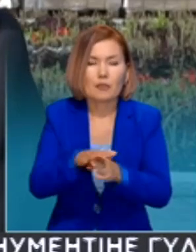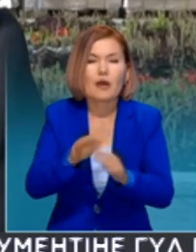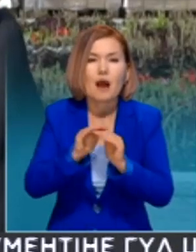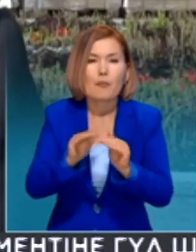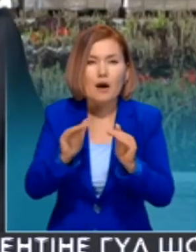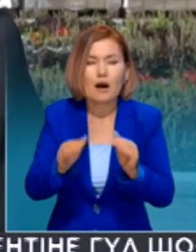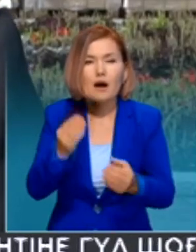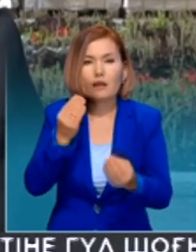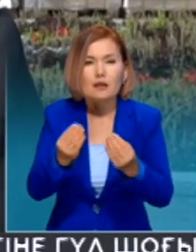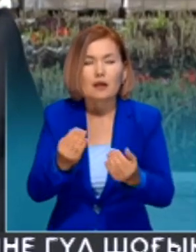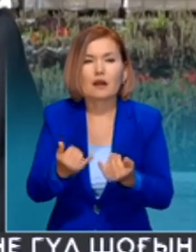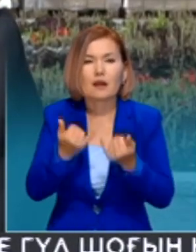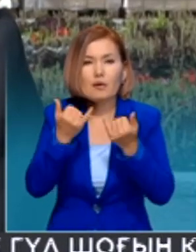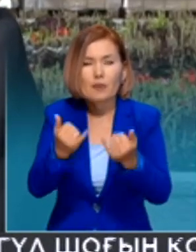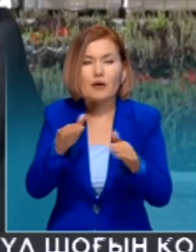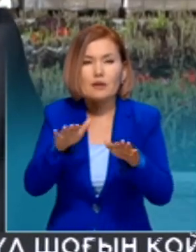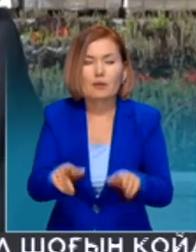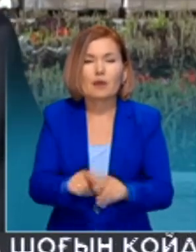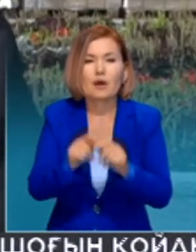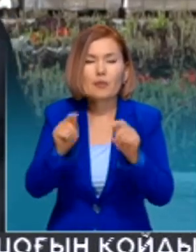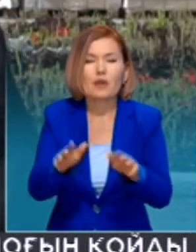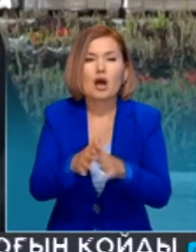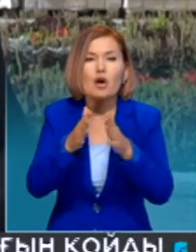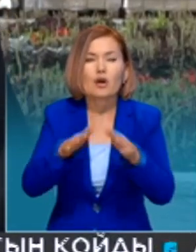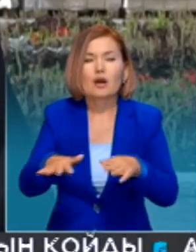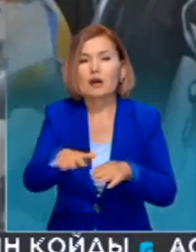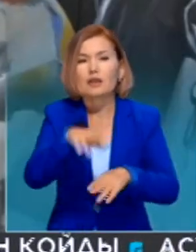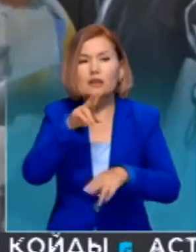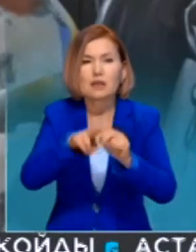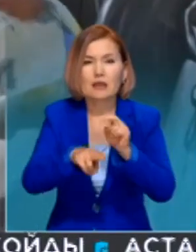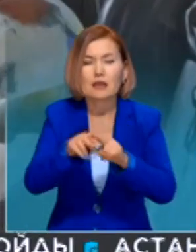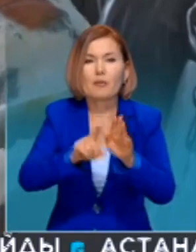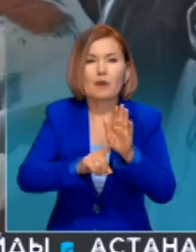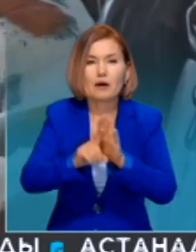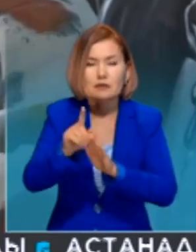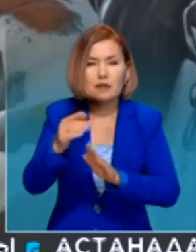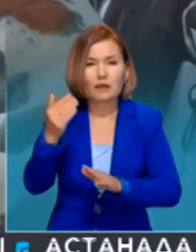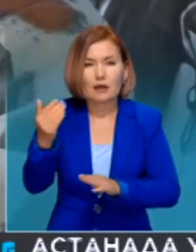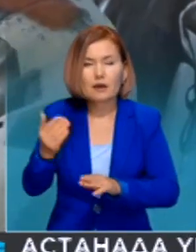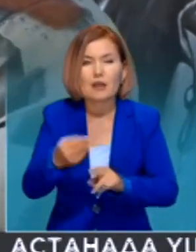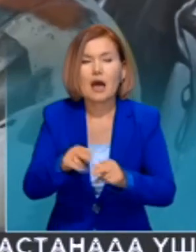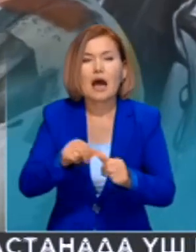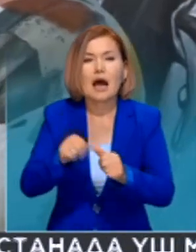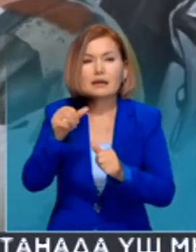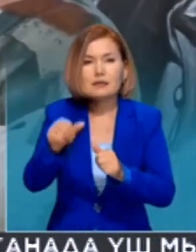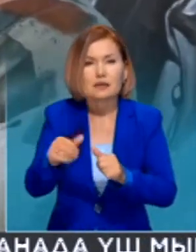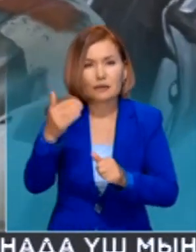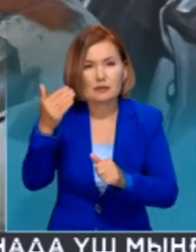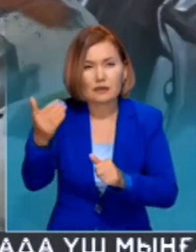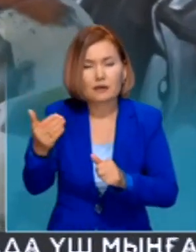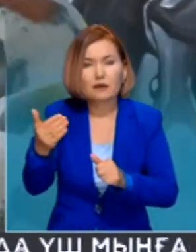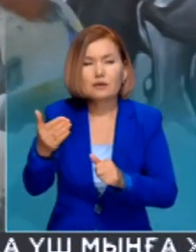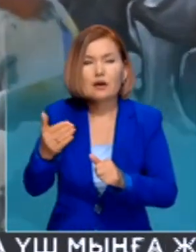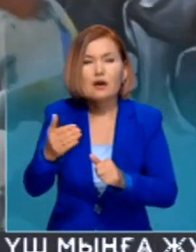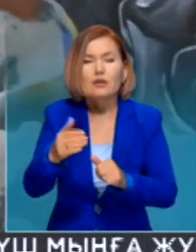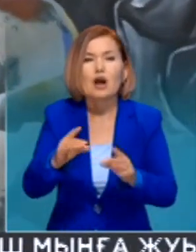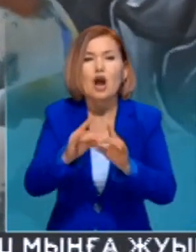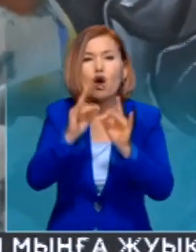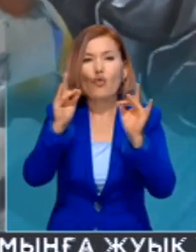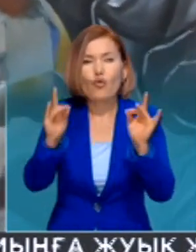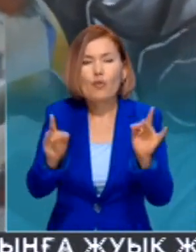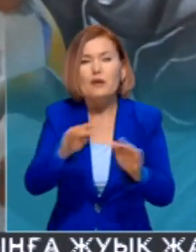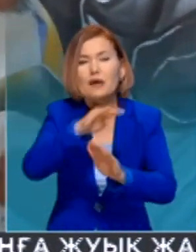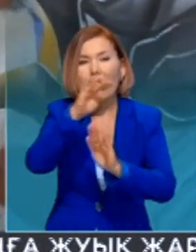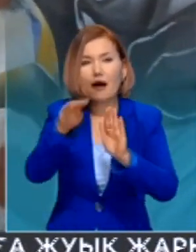балалар жаңағы баскетбол, волейбол ойнайтын үлкен алаңдар салынуда. Әсіресе мынау жаңағы көпірдің астында